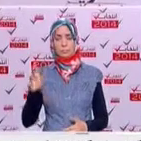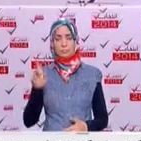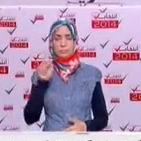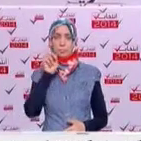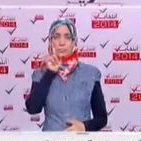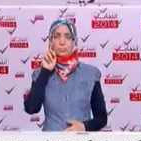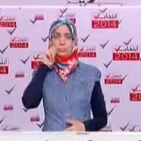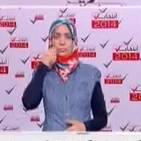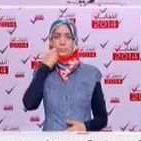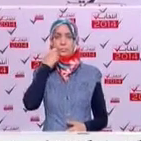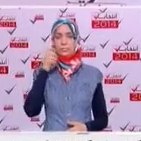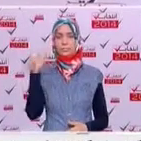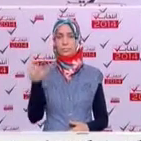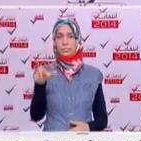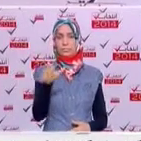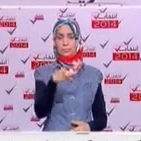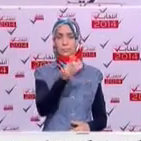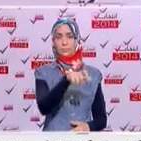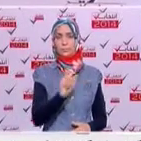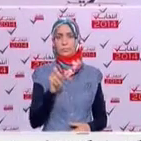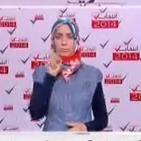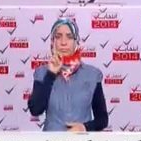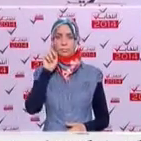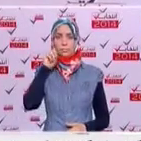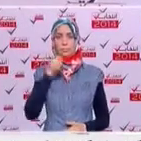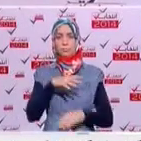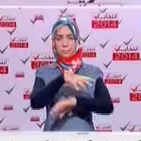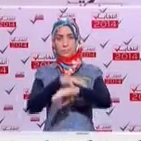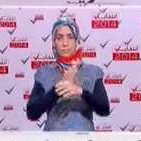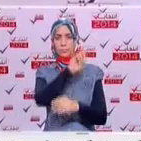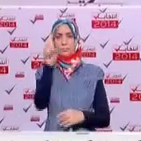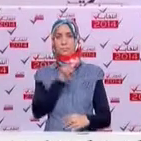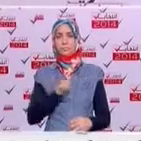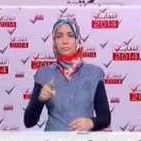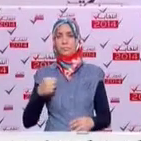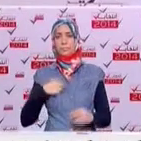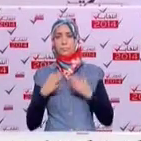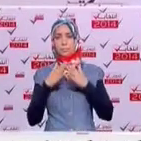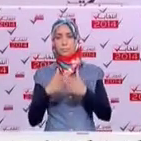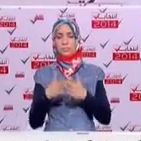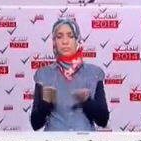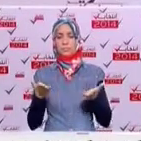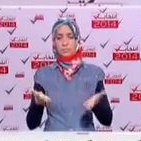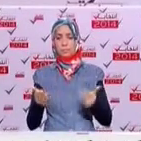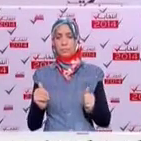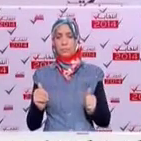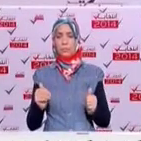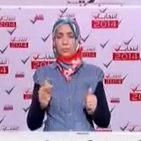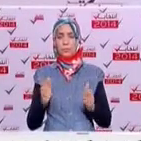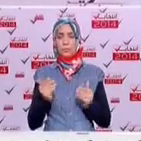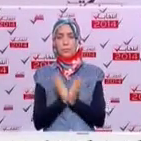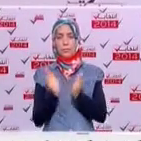أخواتي مواطني ومواطنات ولاية زغوان، نتقدم لكم أنا اليوم في إطار